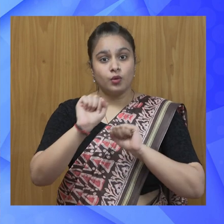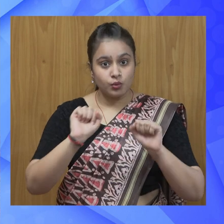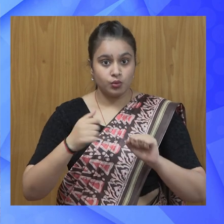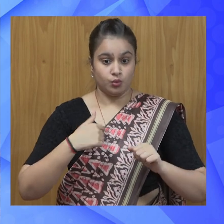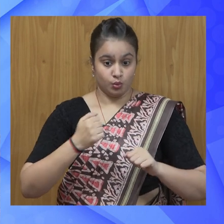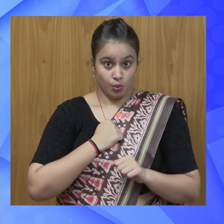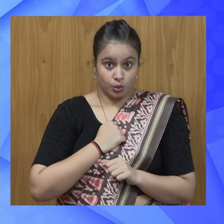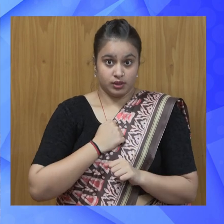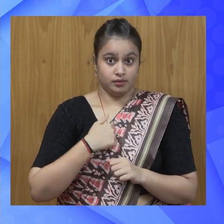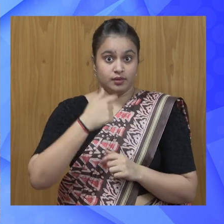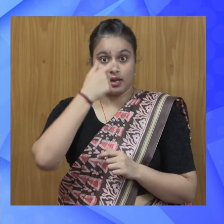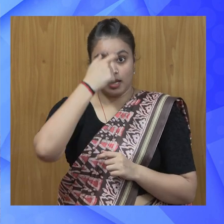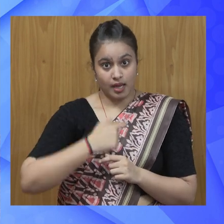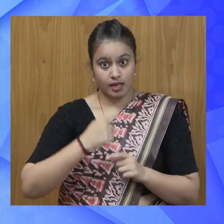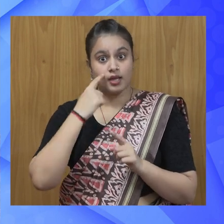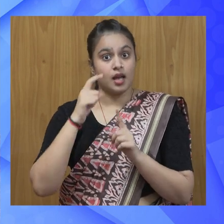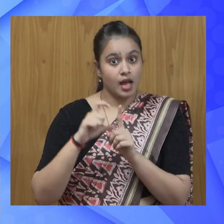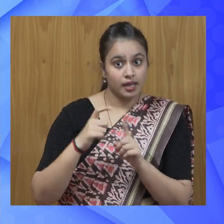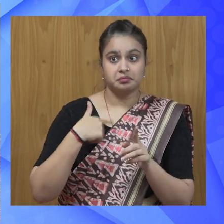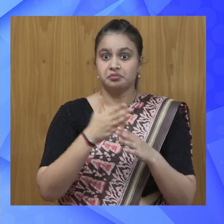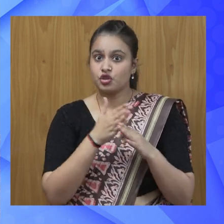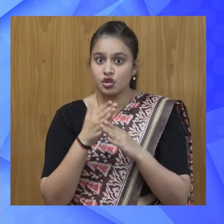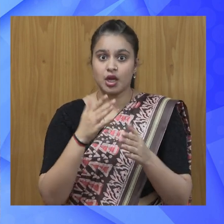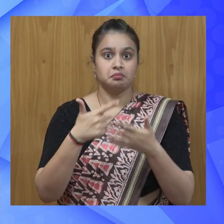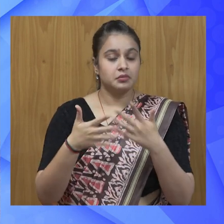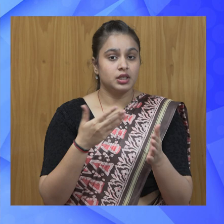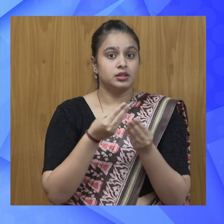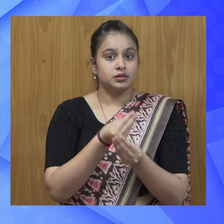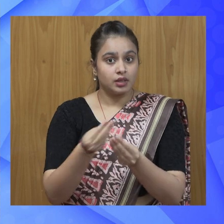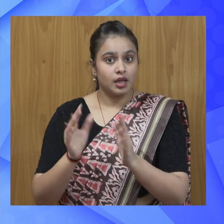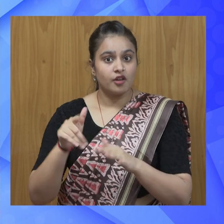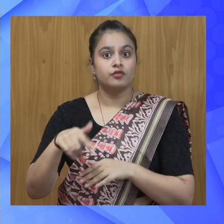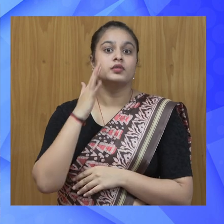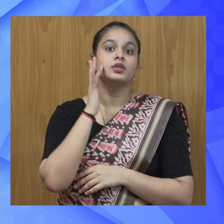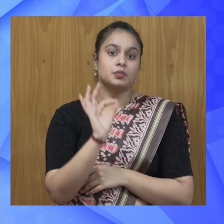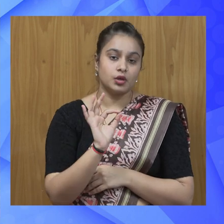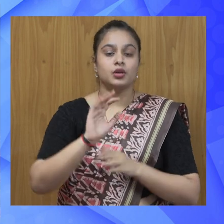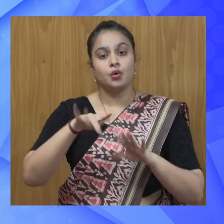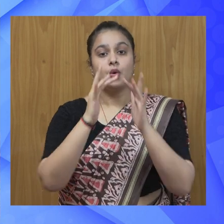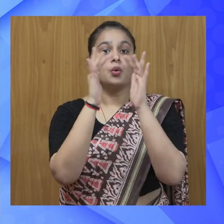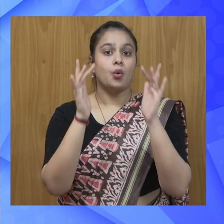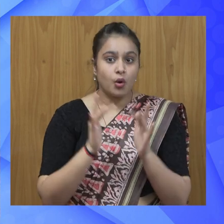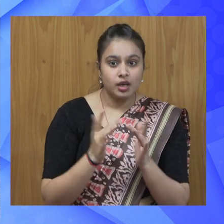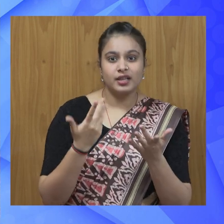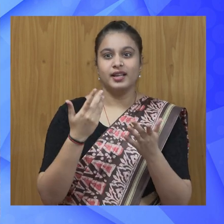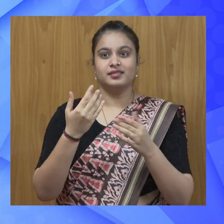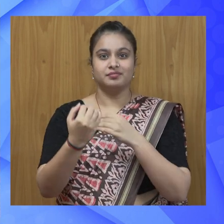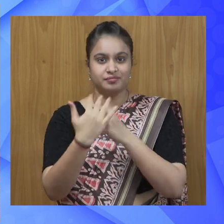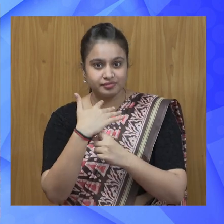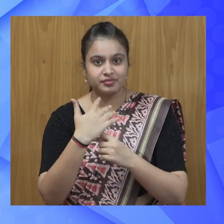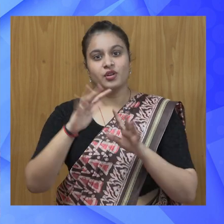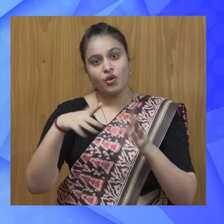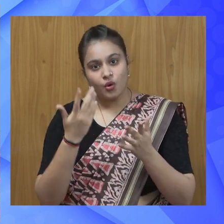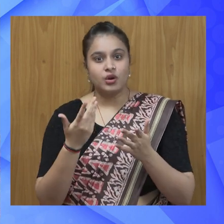जानकारी की सुरक्षा करना, हम जो कुछ भी शेयर करते हैं उसके बारे में सावधान रहना और ऑनलाइन किसी भी तरह की बुलिंग या धमकी से निपटने